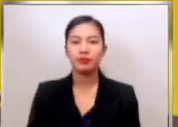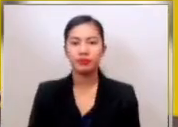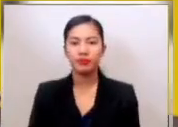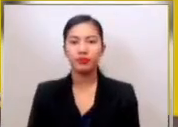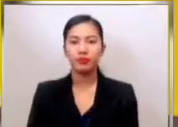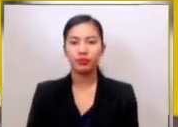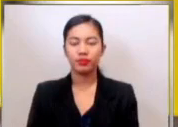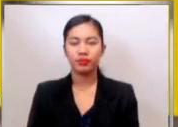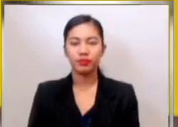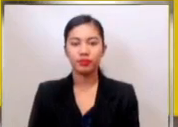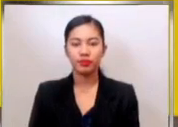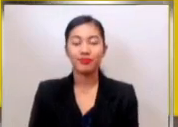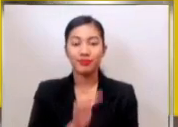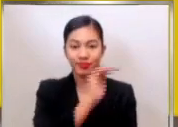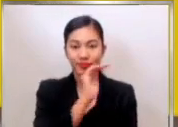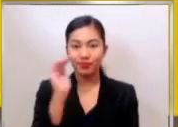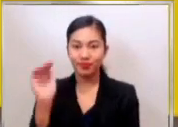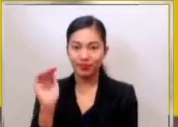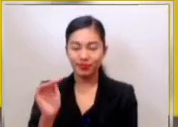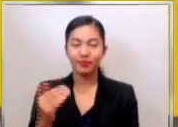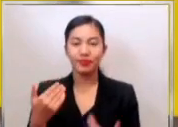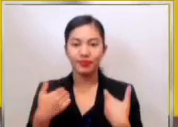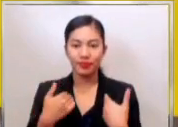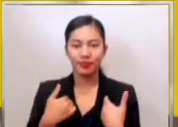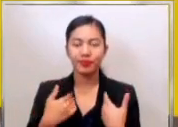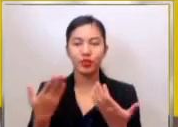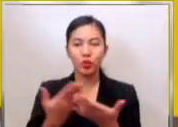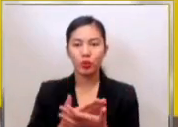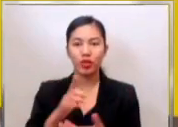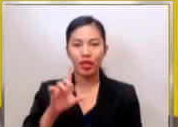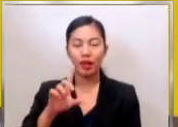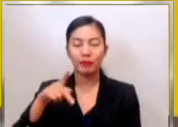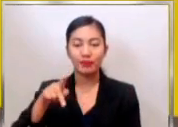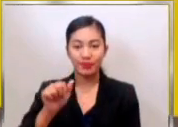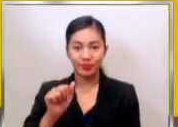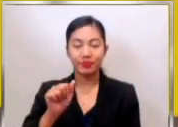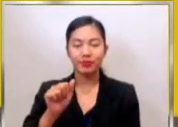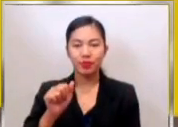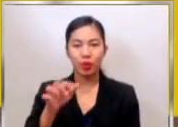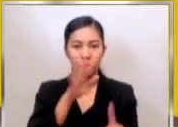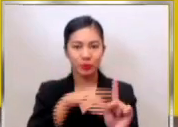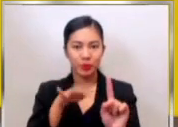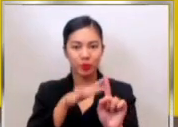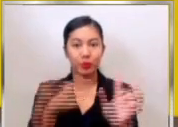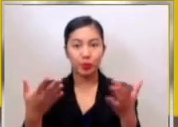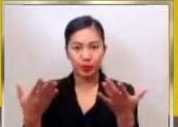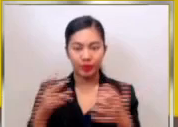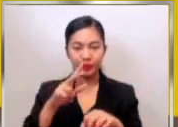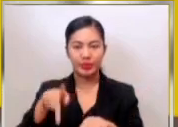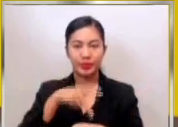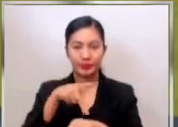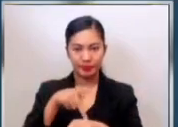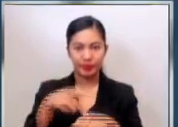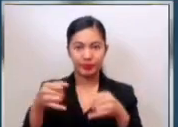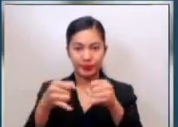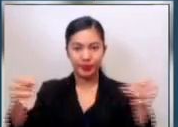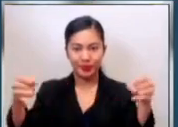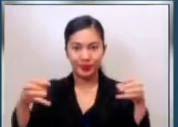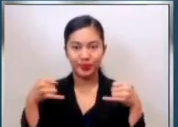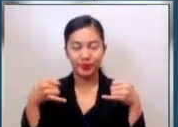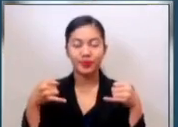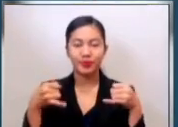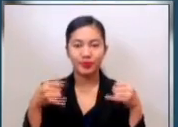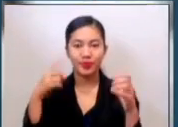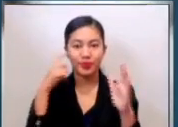Mga kapuso, isa pong bagong low-pressure area ang binabantayan sa loob ng Philippine Area of Responsibility. Namataan po yan ang pag-asa